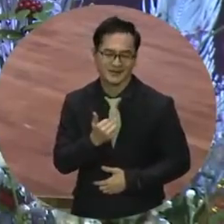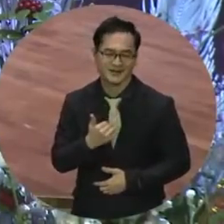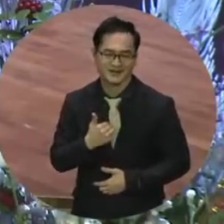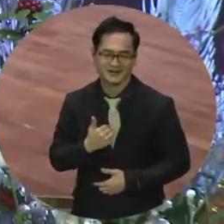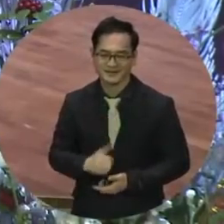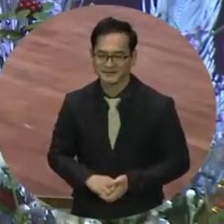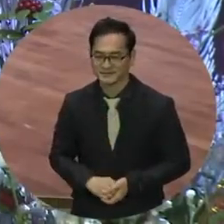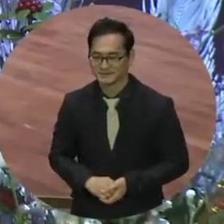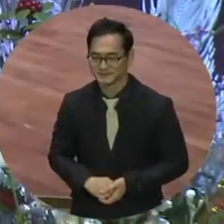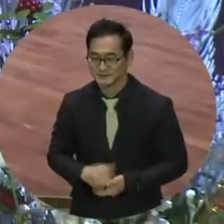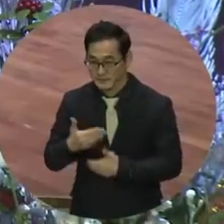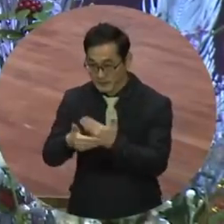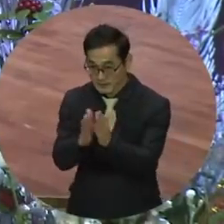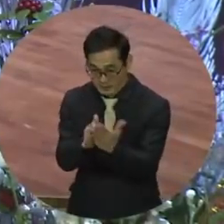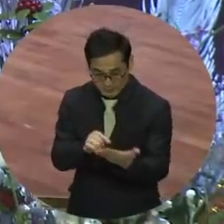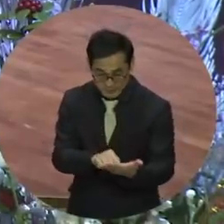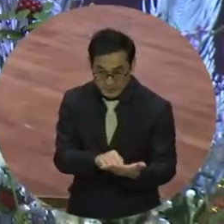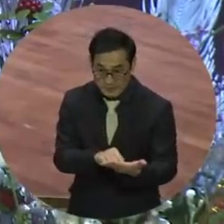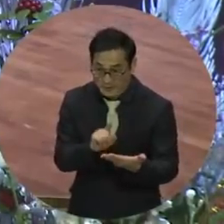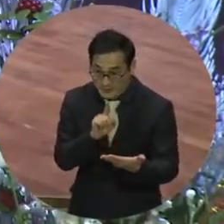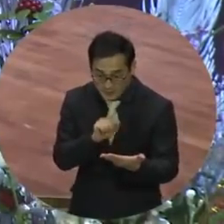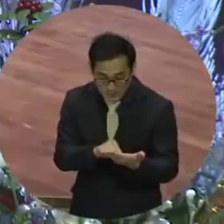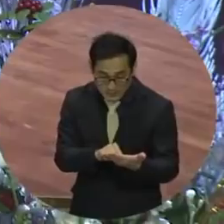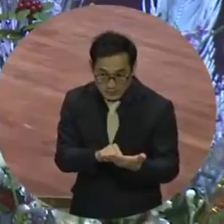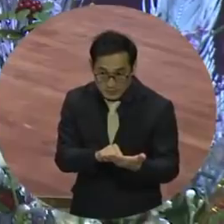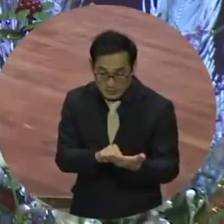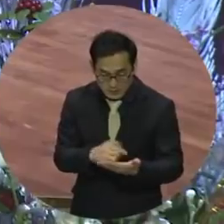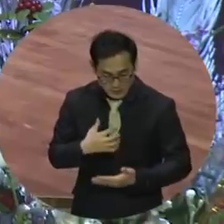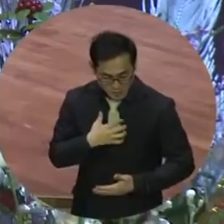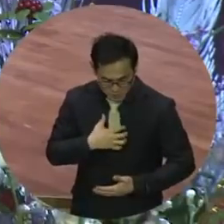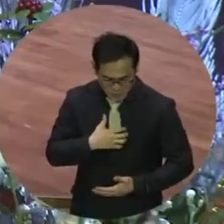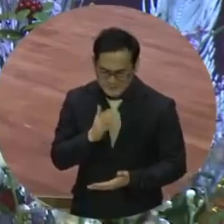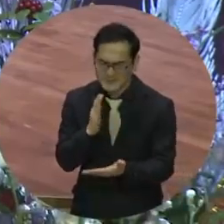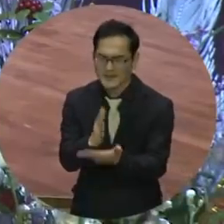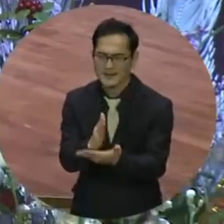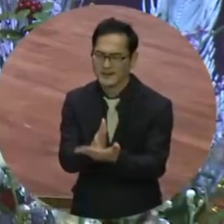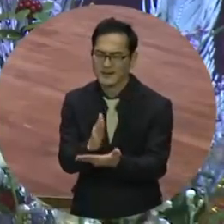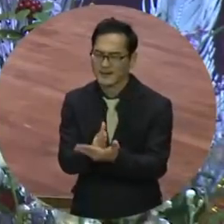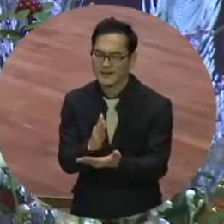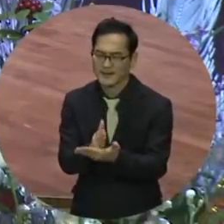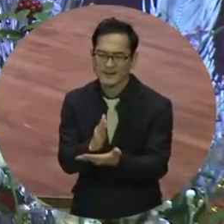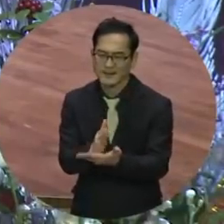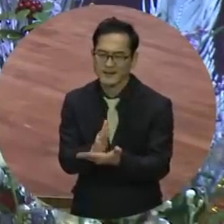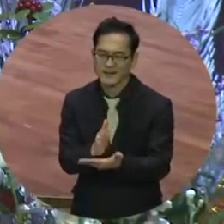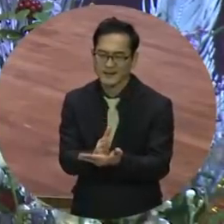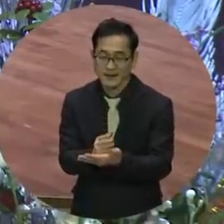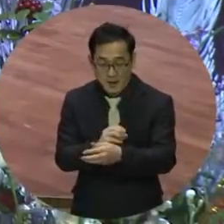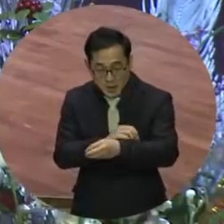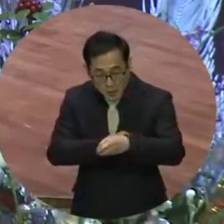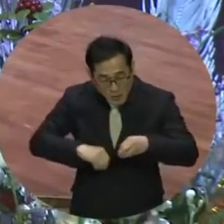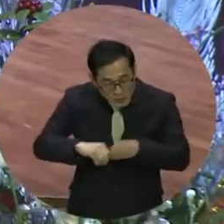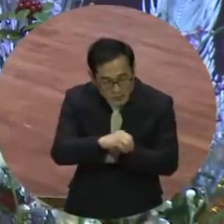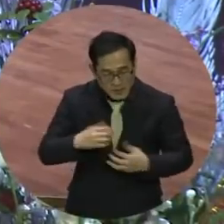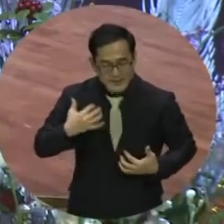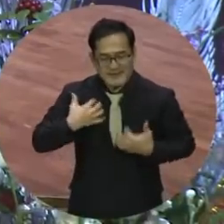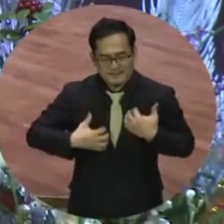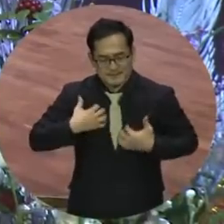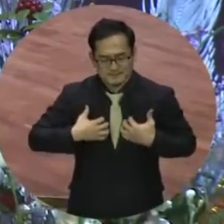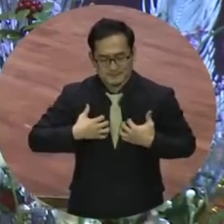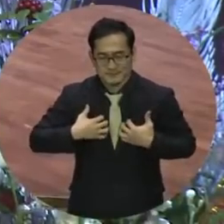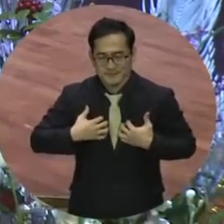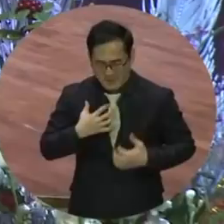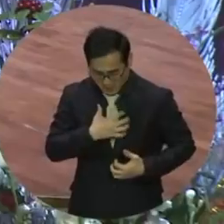성경은 그렇게 오늘 말씀하고 있어요. 네 걱정, 염려, 근심하지 마라. 그것이 다 도리어 그게